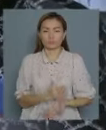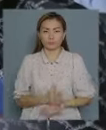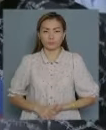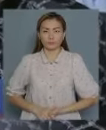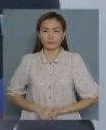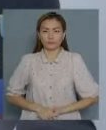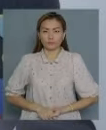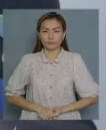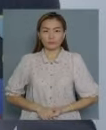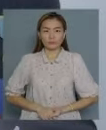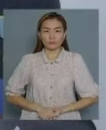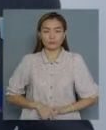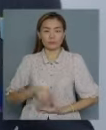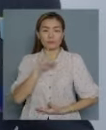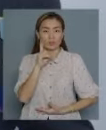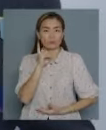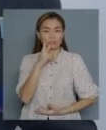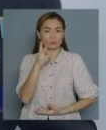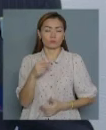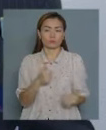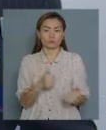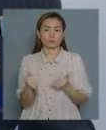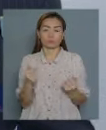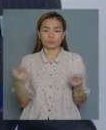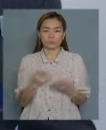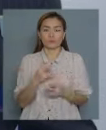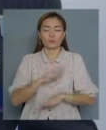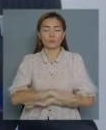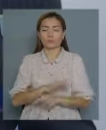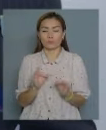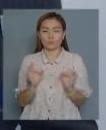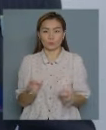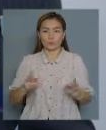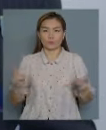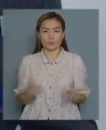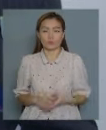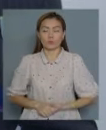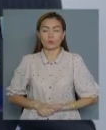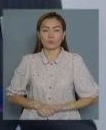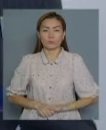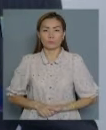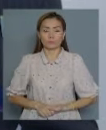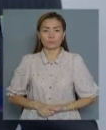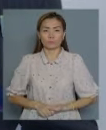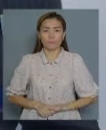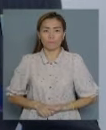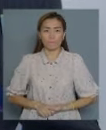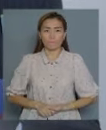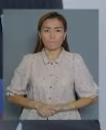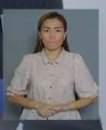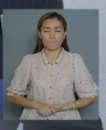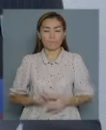атанды. Жастарға жақсы бол дейміз, инаматты ибалы бол дейміз. Өтірік, өшекке